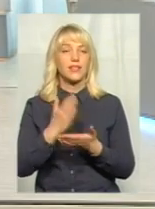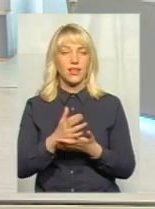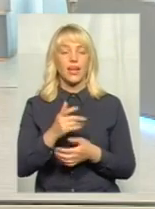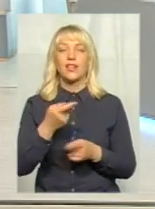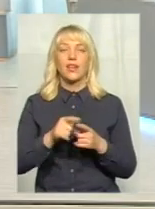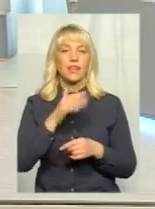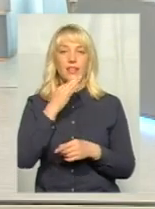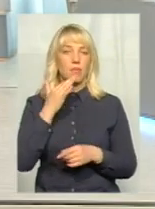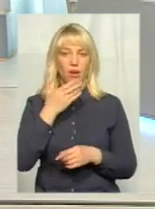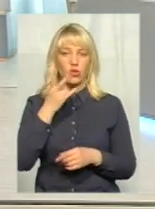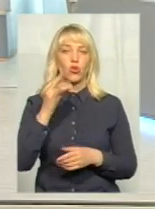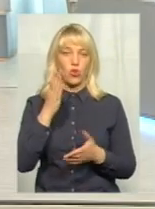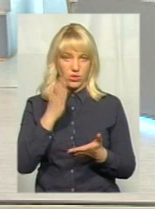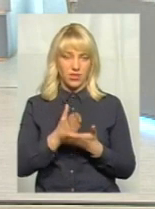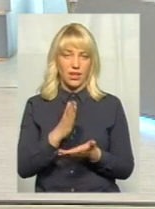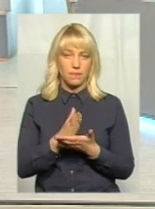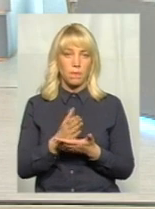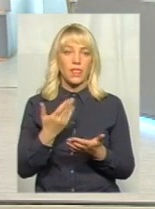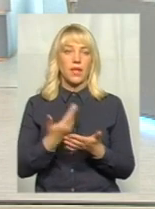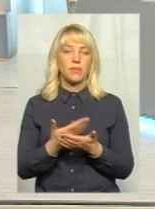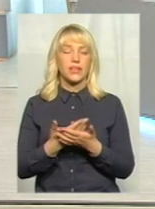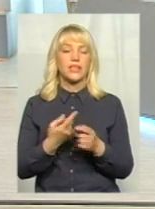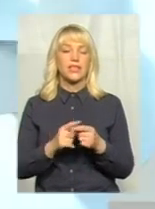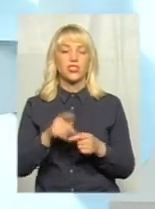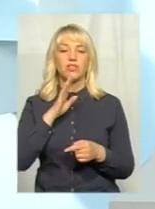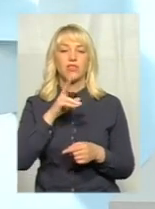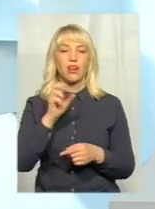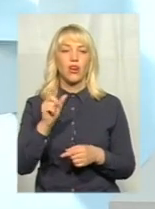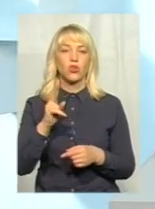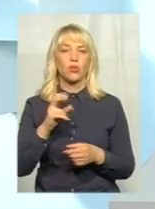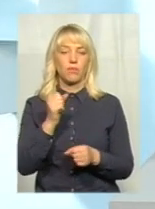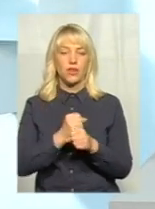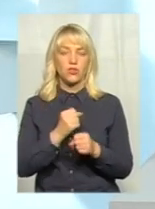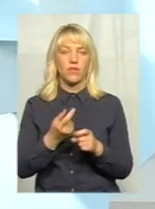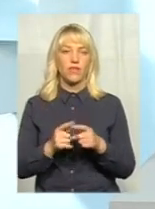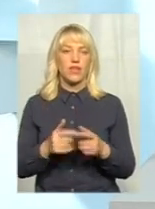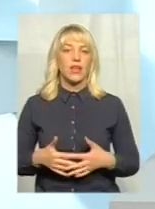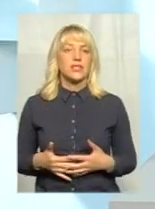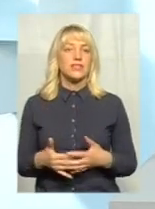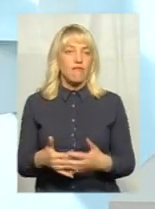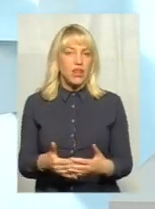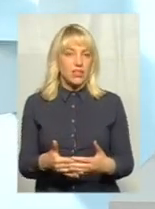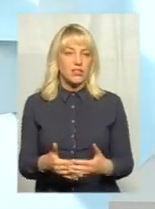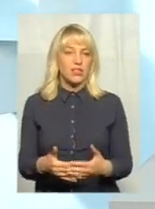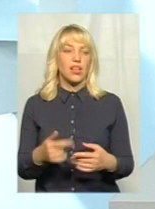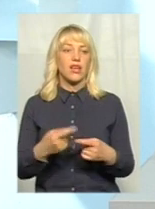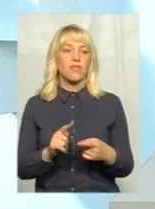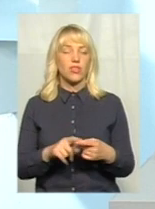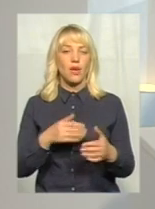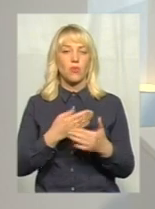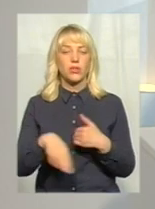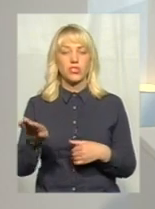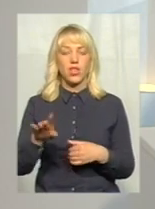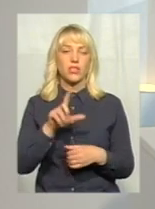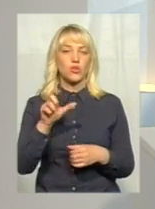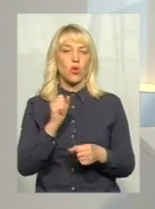але є. Але, наприклад, це жінка, яка працювала, вона завагітнила, її просто вона пішла з роботи, скажімо так,